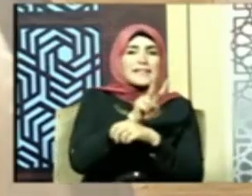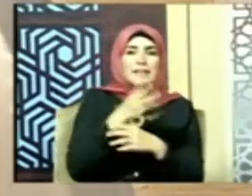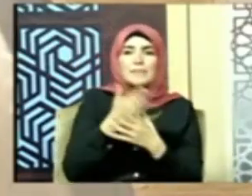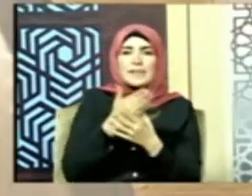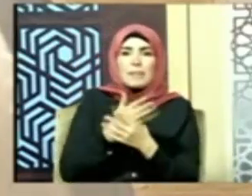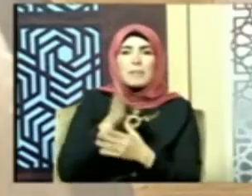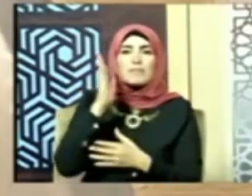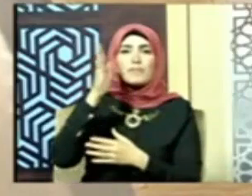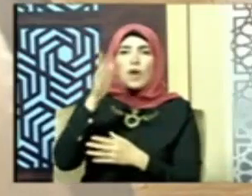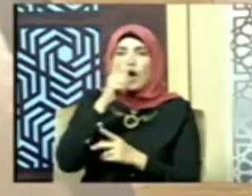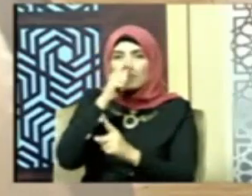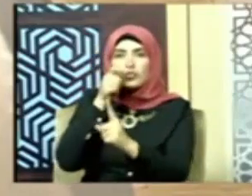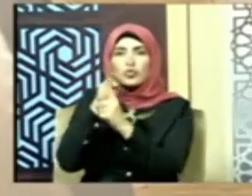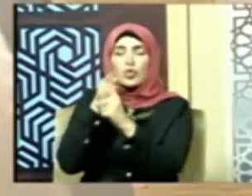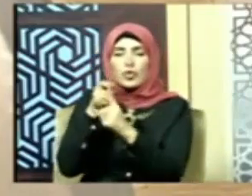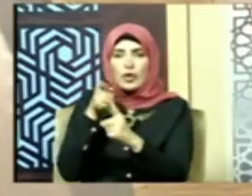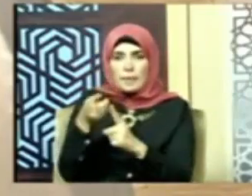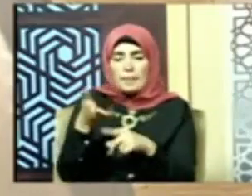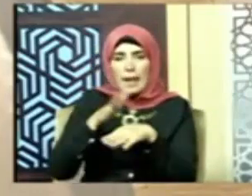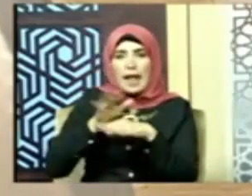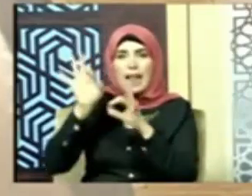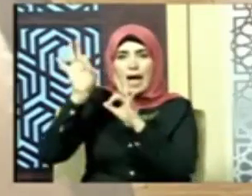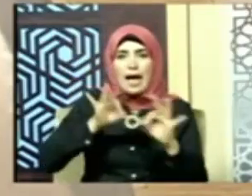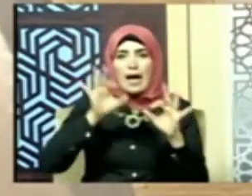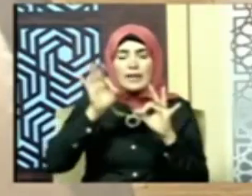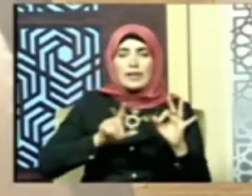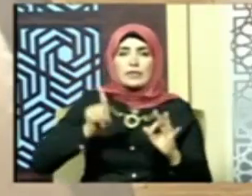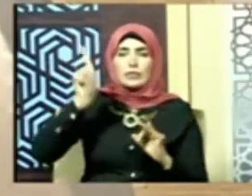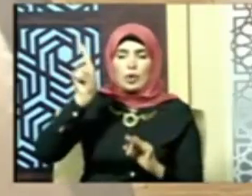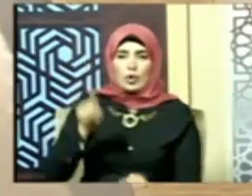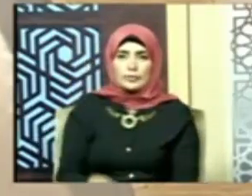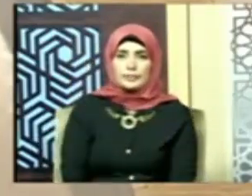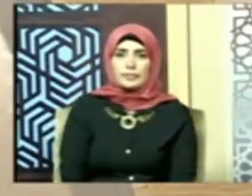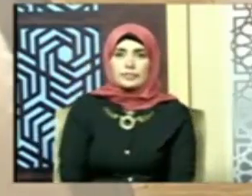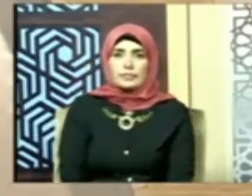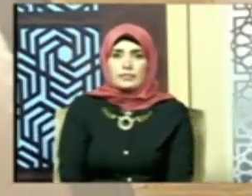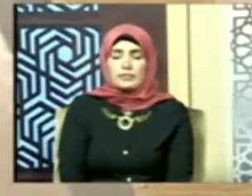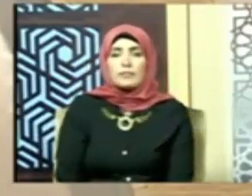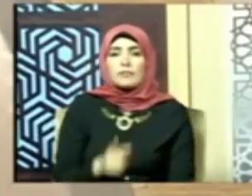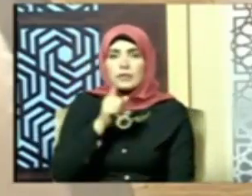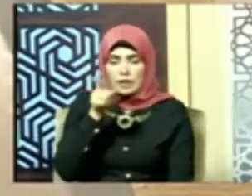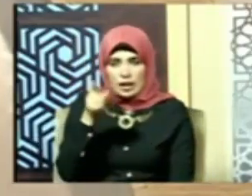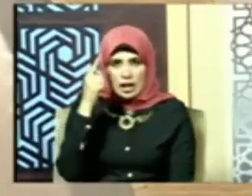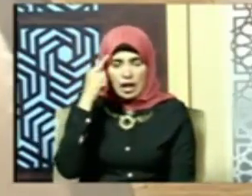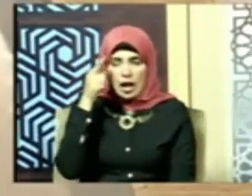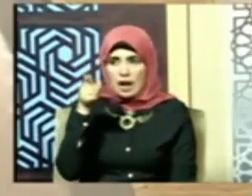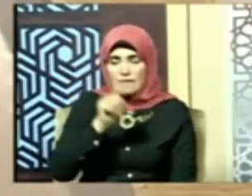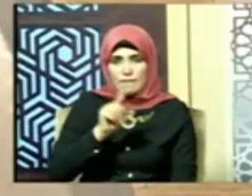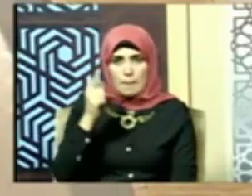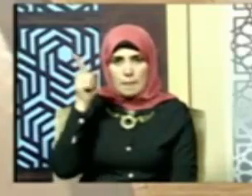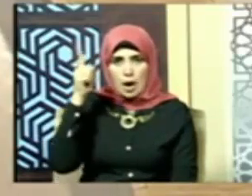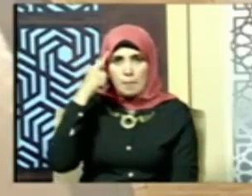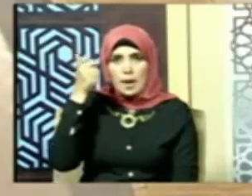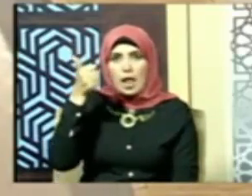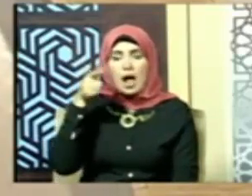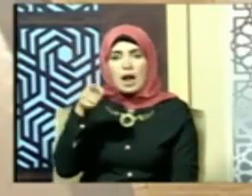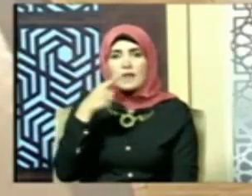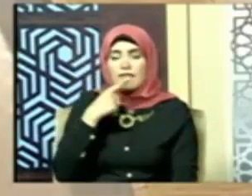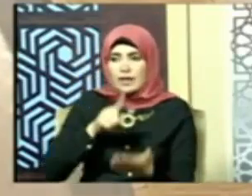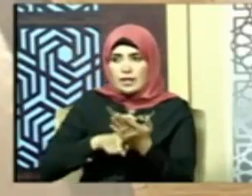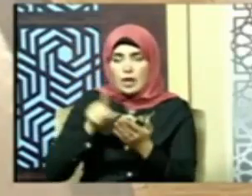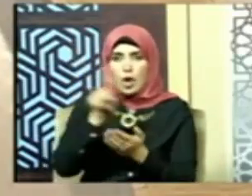تطاولا وجحودا على آيات الله. قد نعلم إنه ليحزنك الذي